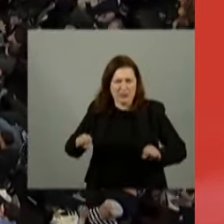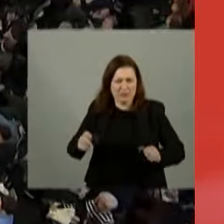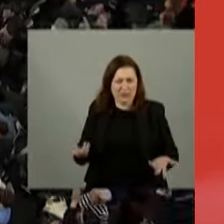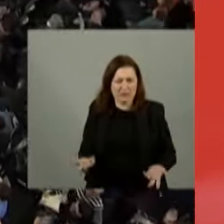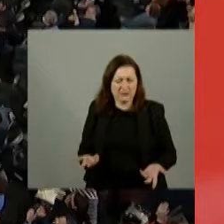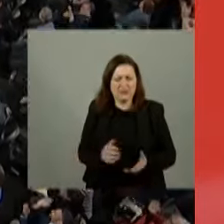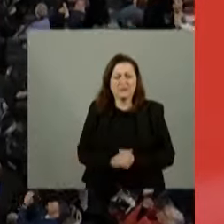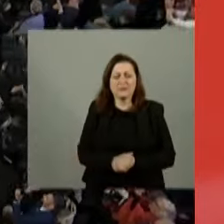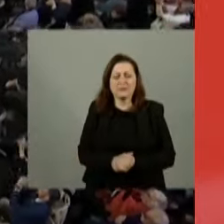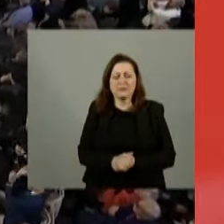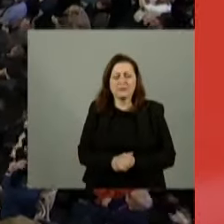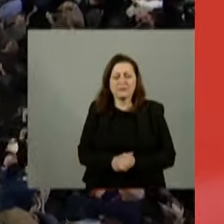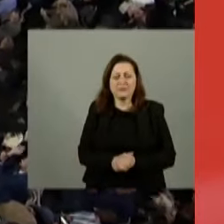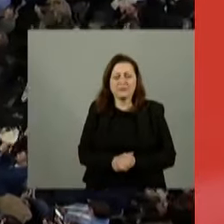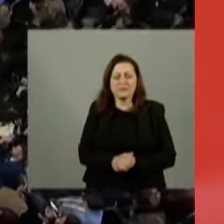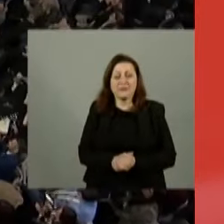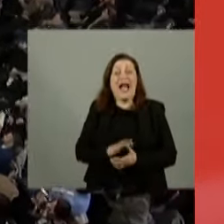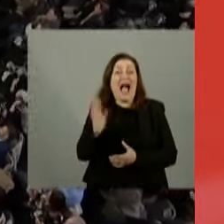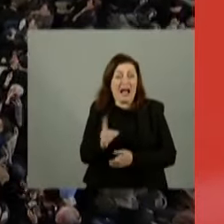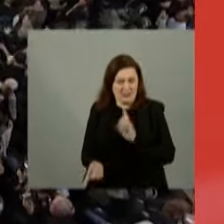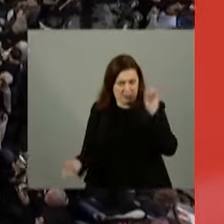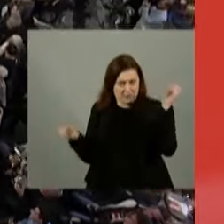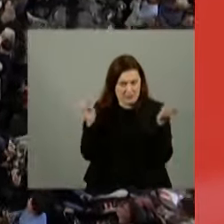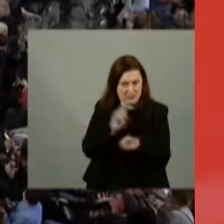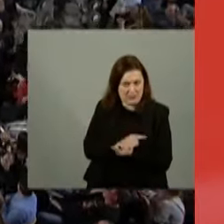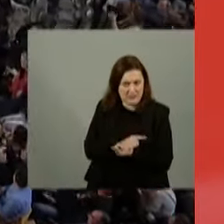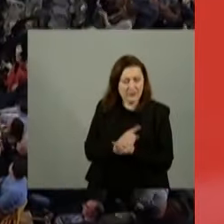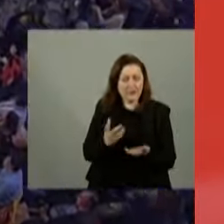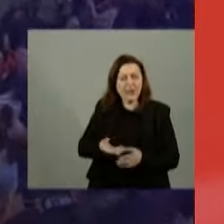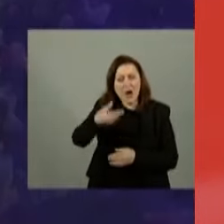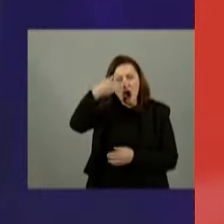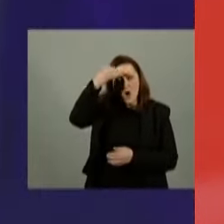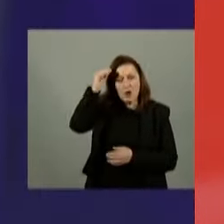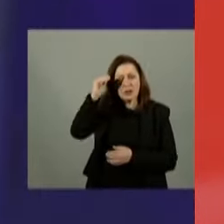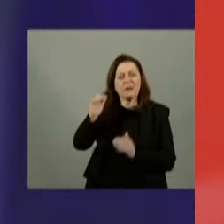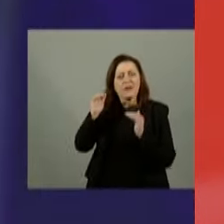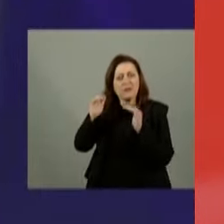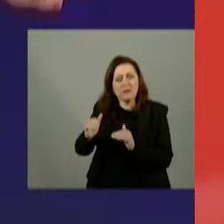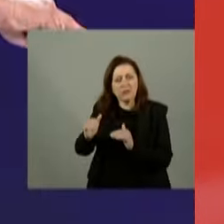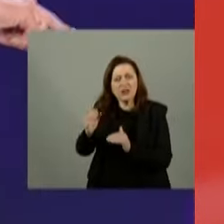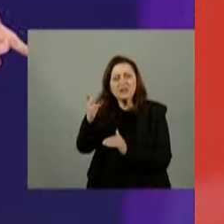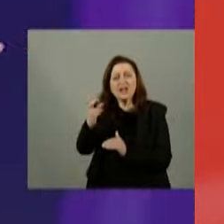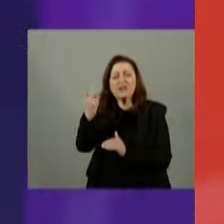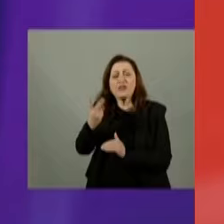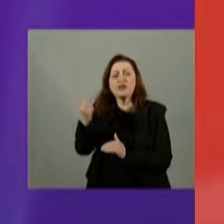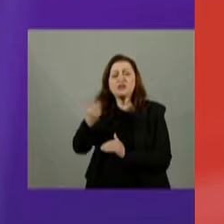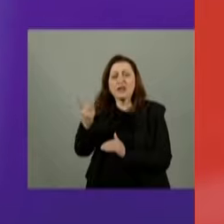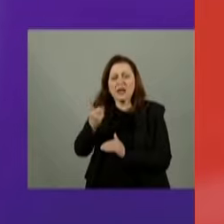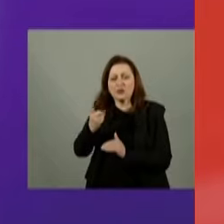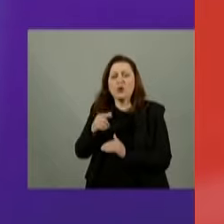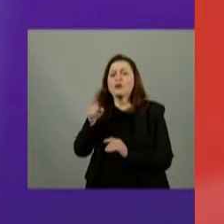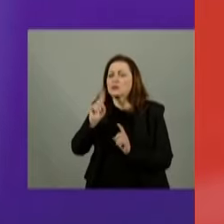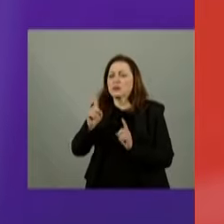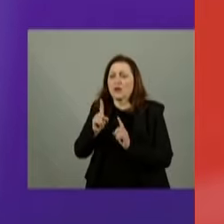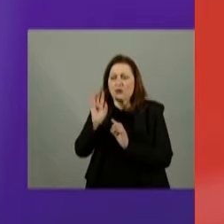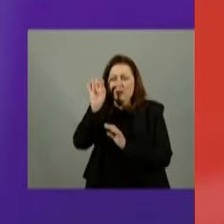ελληνικά δεδομένα, δηλαδή η ομιλία εν κινήσει χωρίς χαρτί μπροστά και χωρίς πόντιουμ, με είχε ό,τι